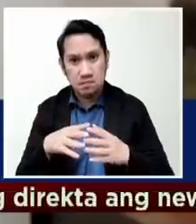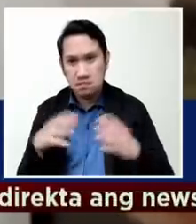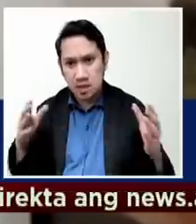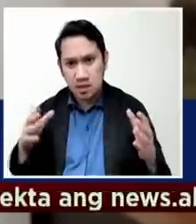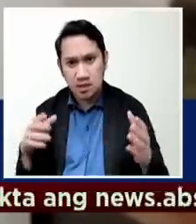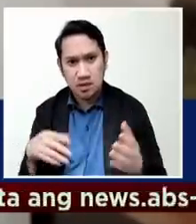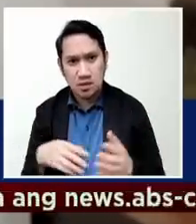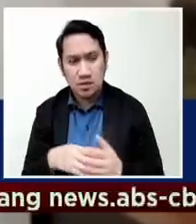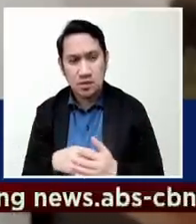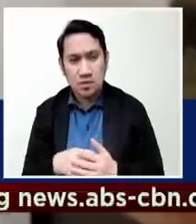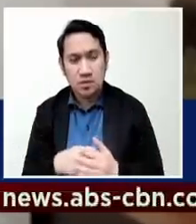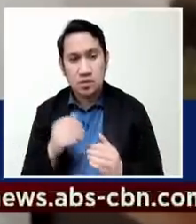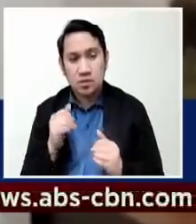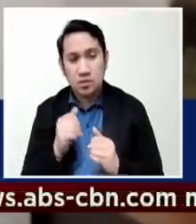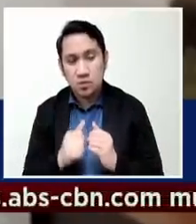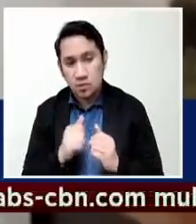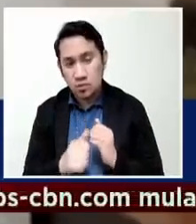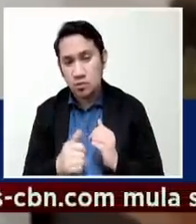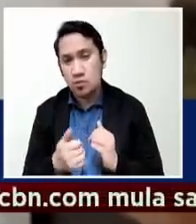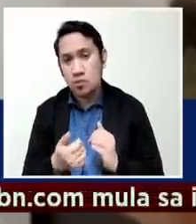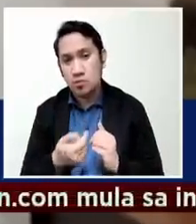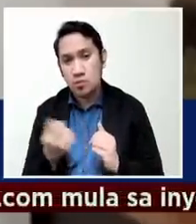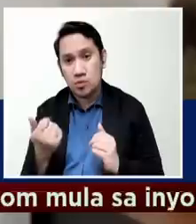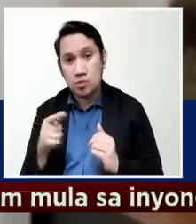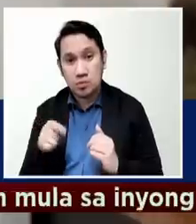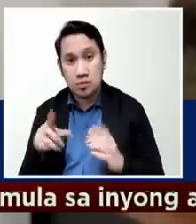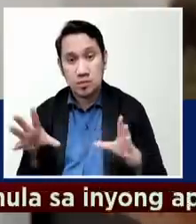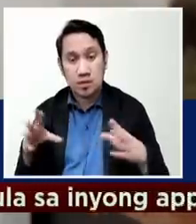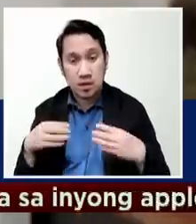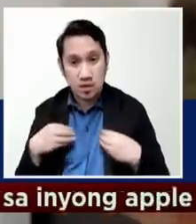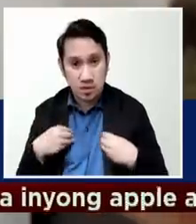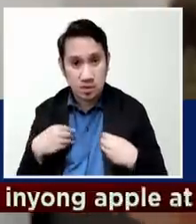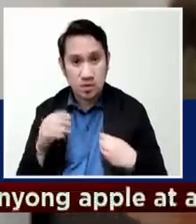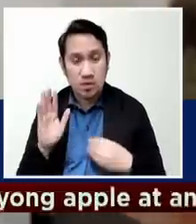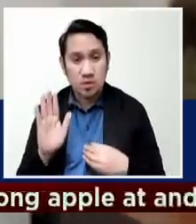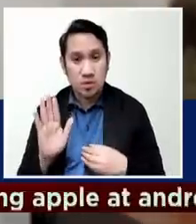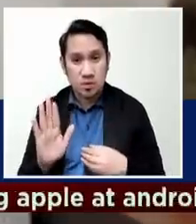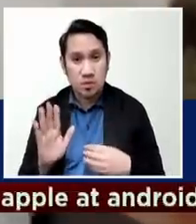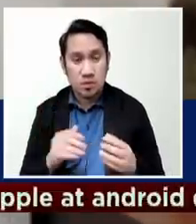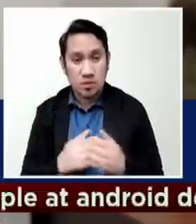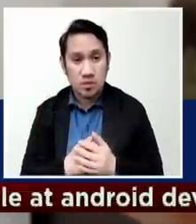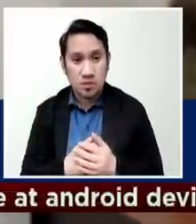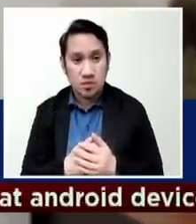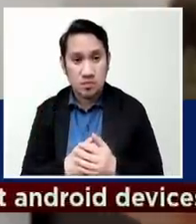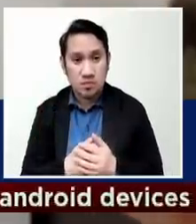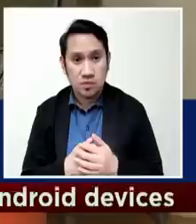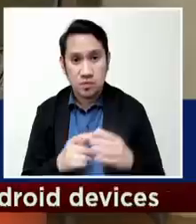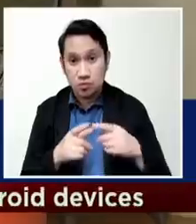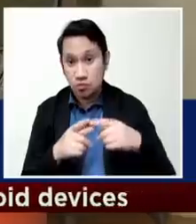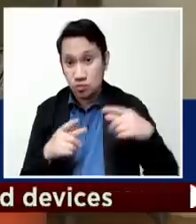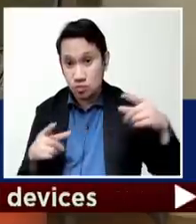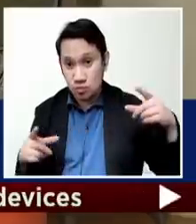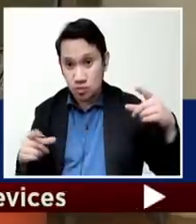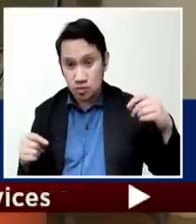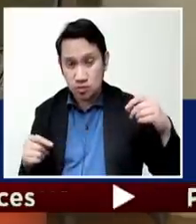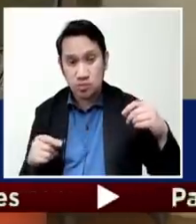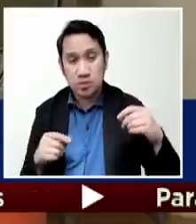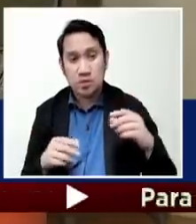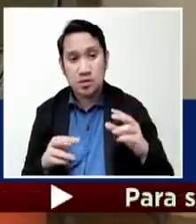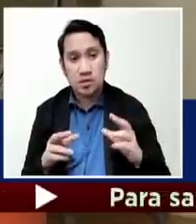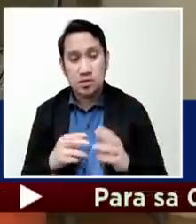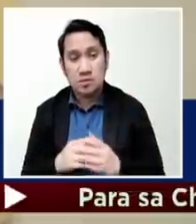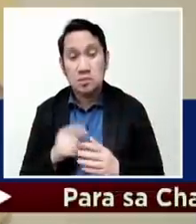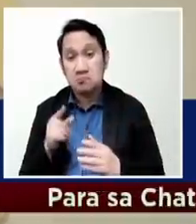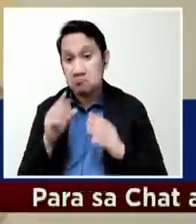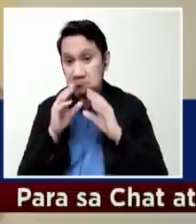siya doon sa electronic copy para makatanggap na siya lagi ng kanyang statement of account. Nalungkot